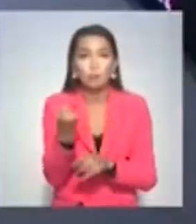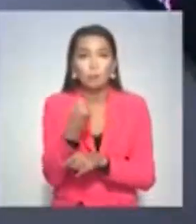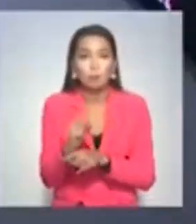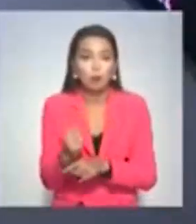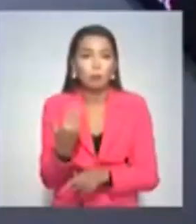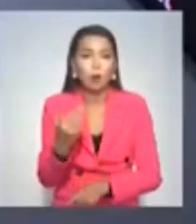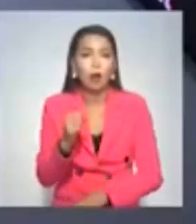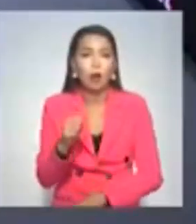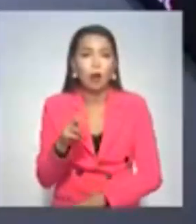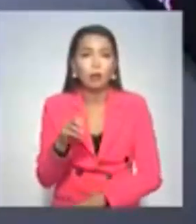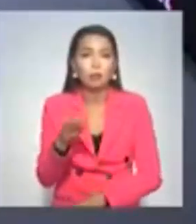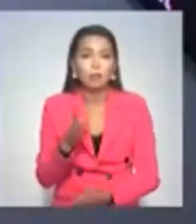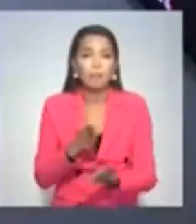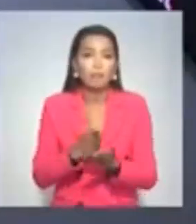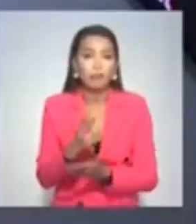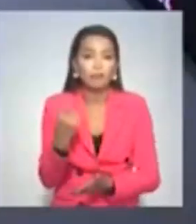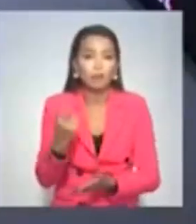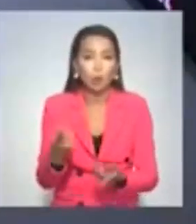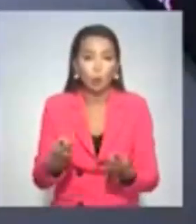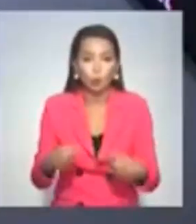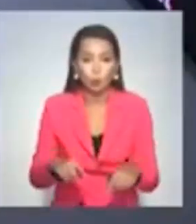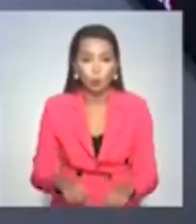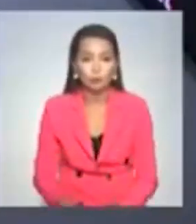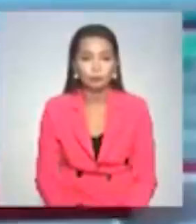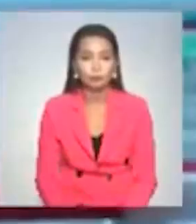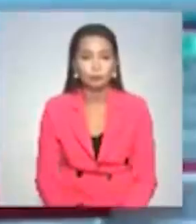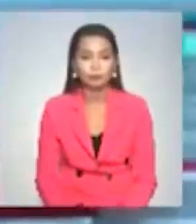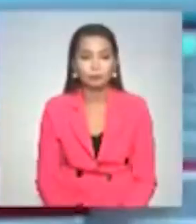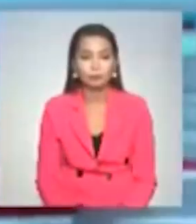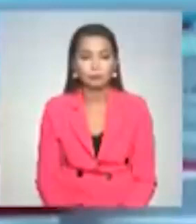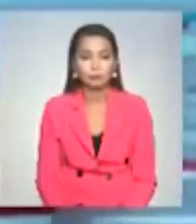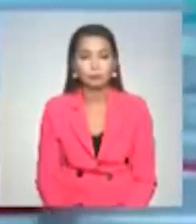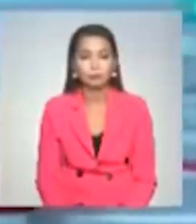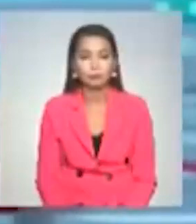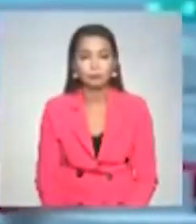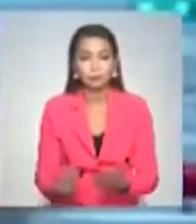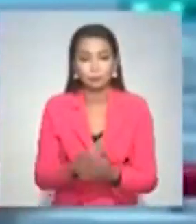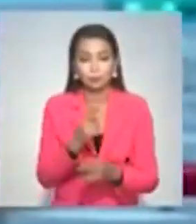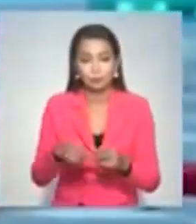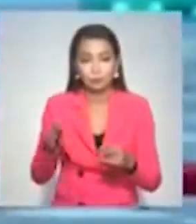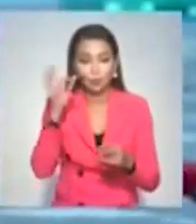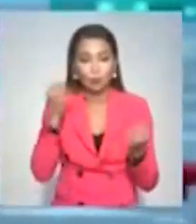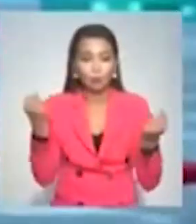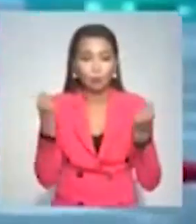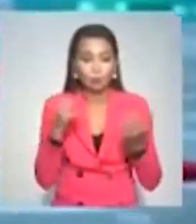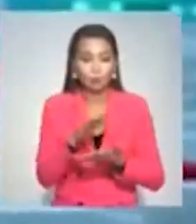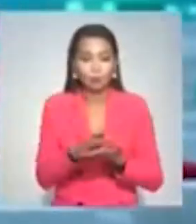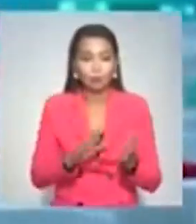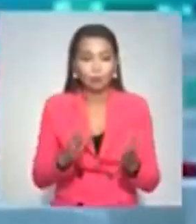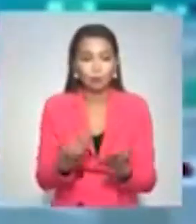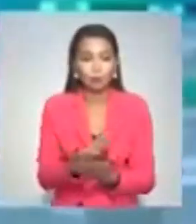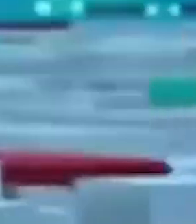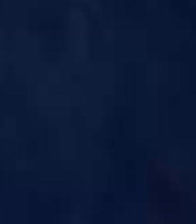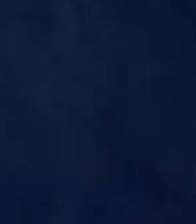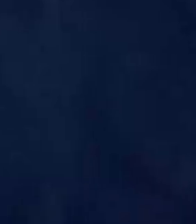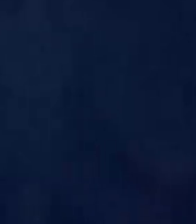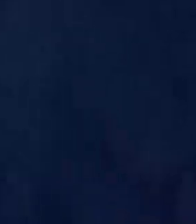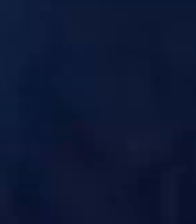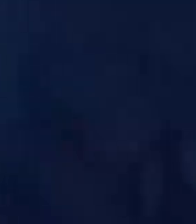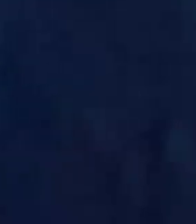принесла Александру выход во второй круг. На этом у меня все. Занимайтесь спортом. До скорых встреч.